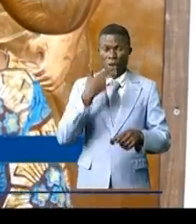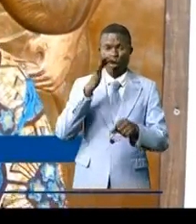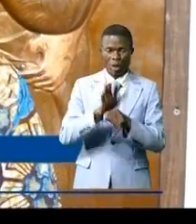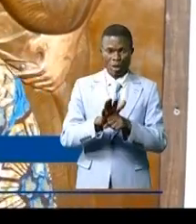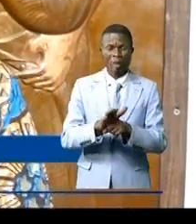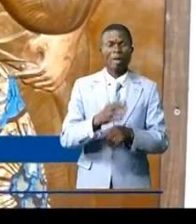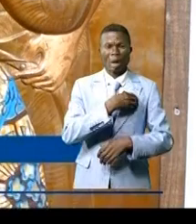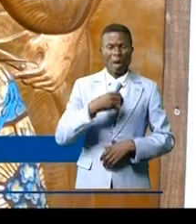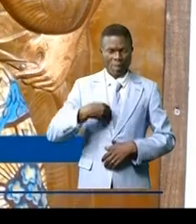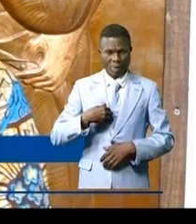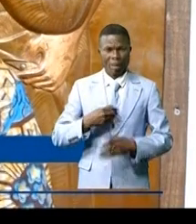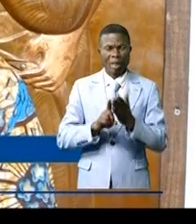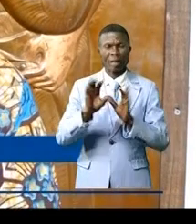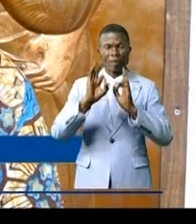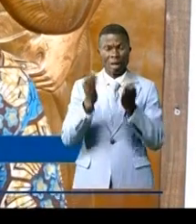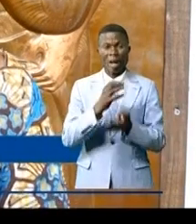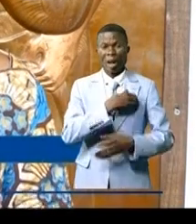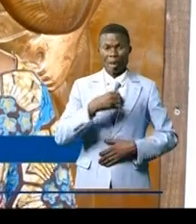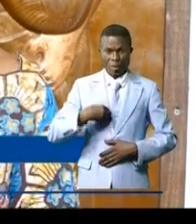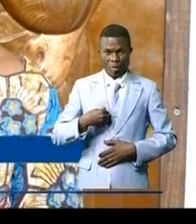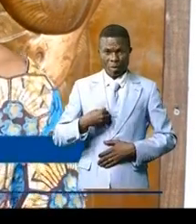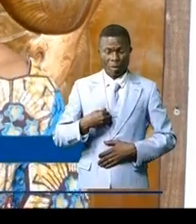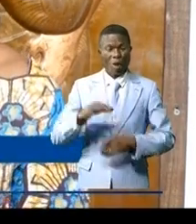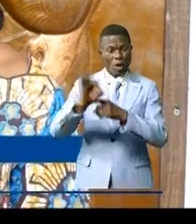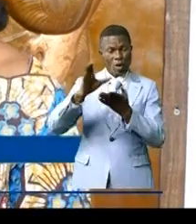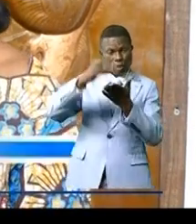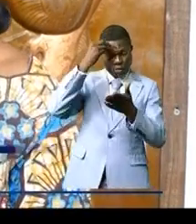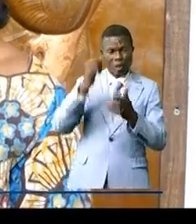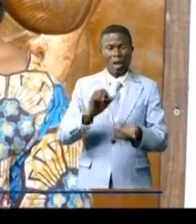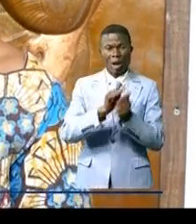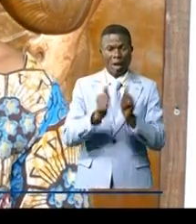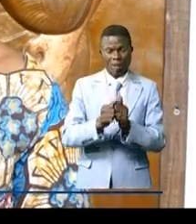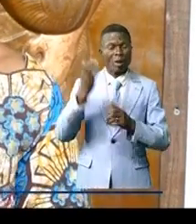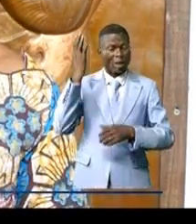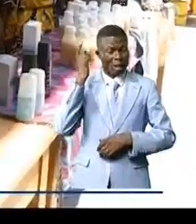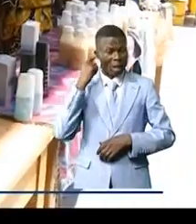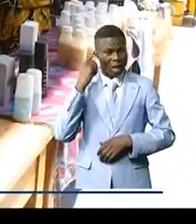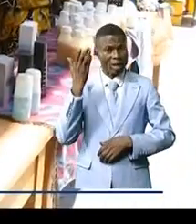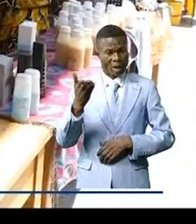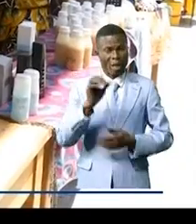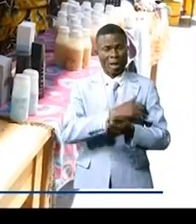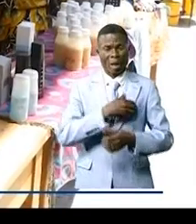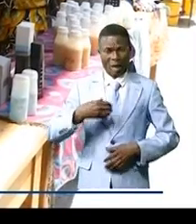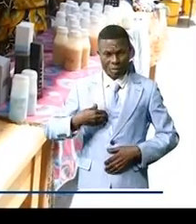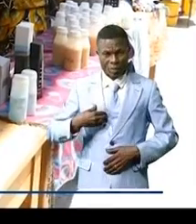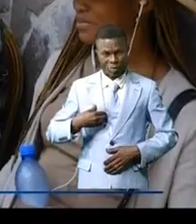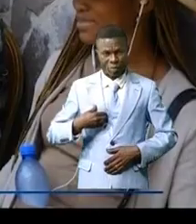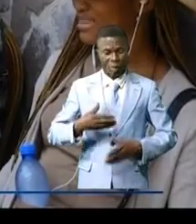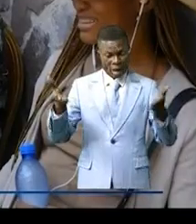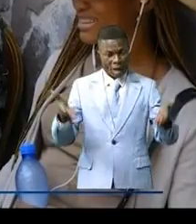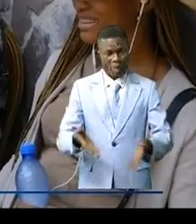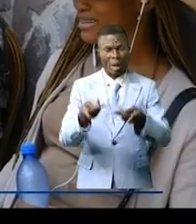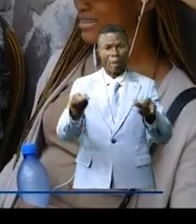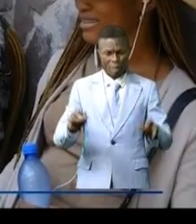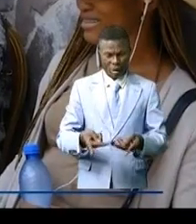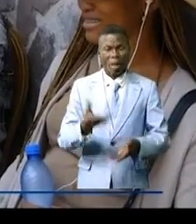c'est la femme. Parce que si la femme, elle est formée, si la femme est informée, et si la femme est sur terrain,